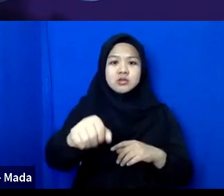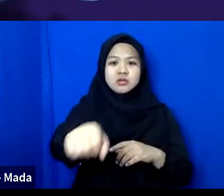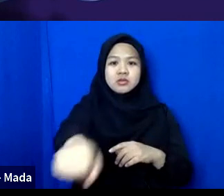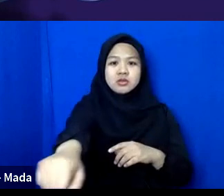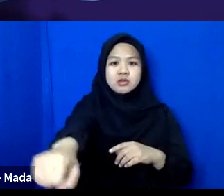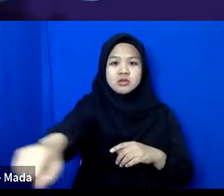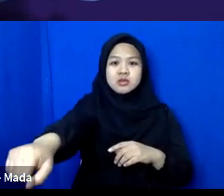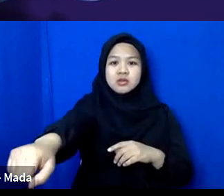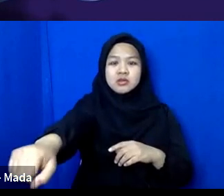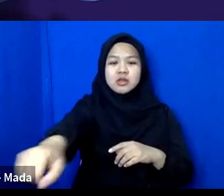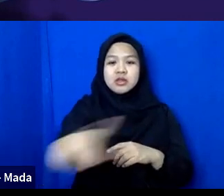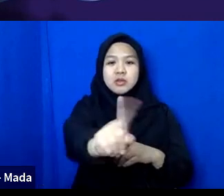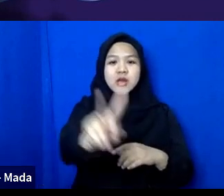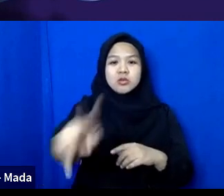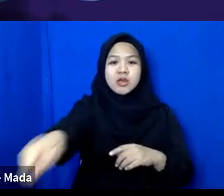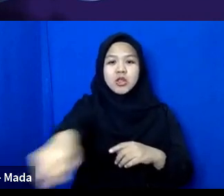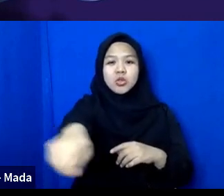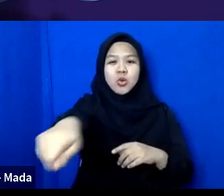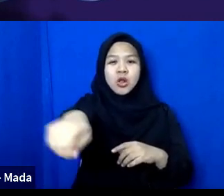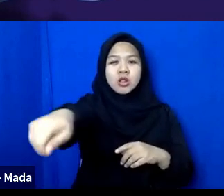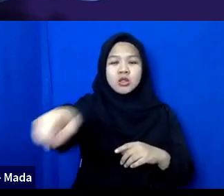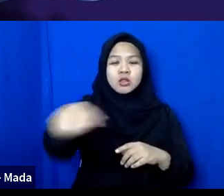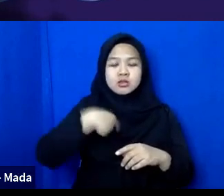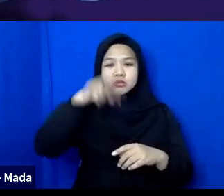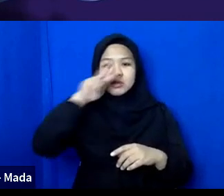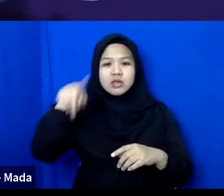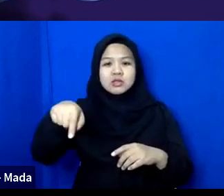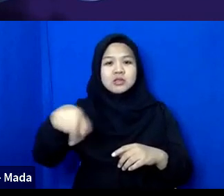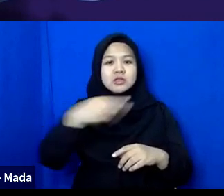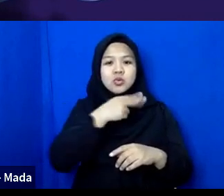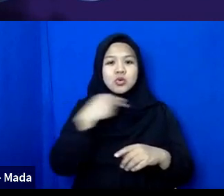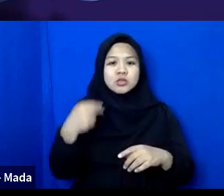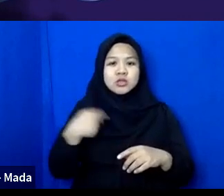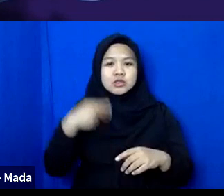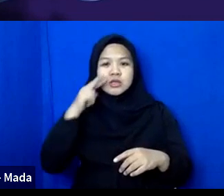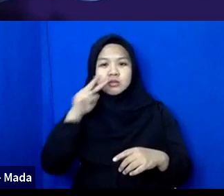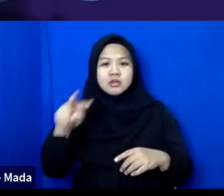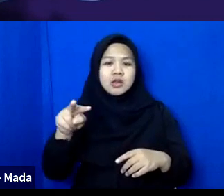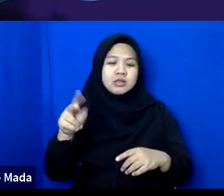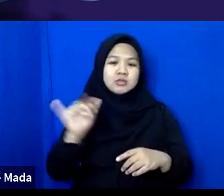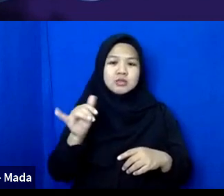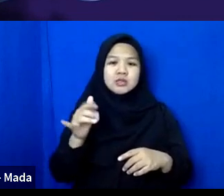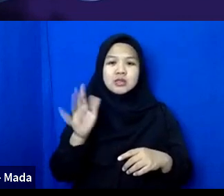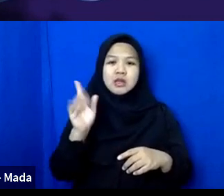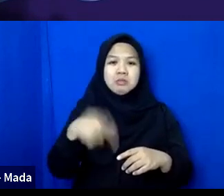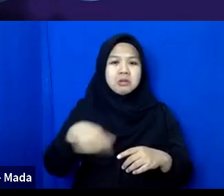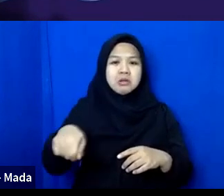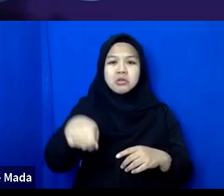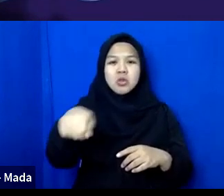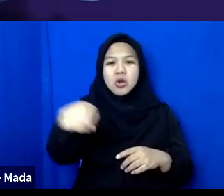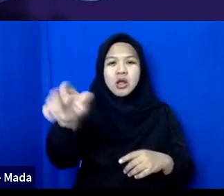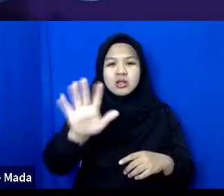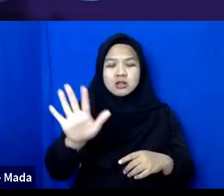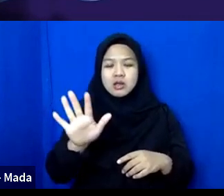di mana-mana harus pakai tongkat kalau disini Saya melihat apa di Indonesia saya melihat kadang suka pada pakai tongkat ya gitu